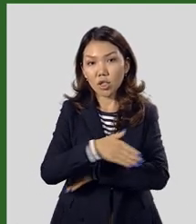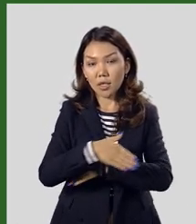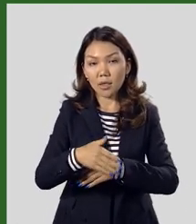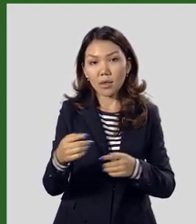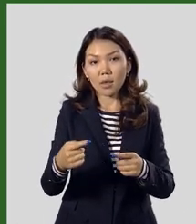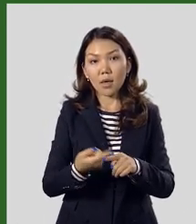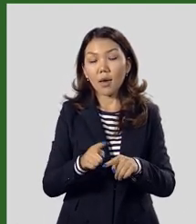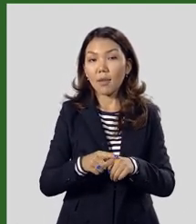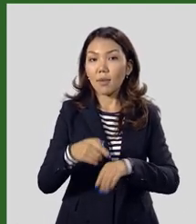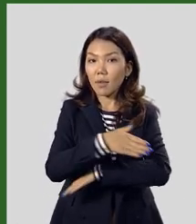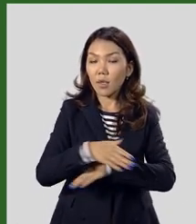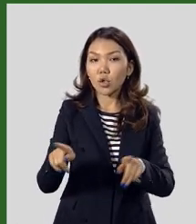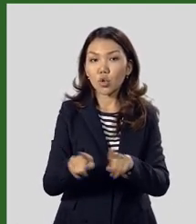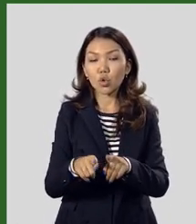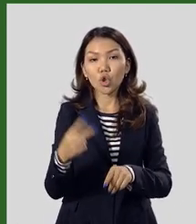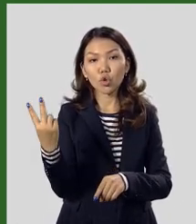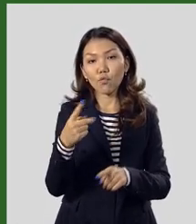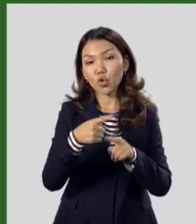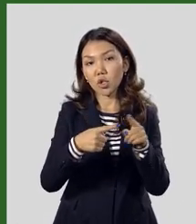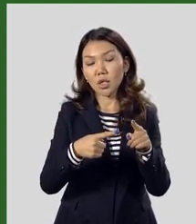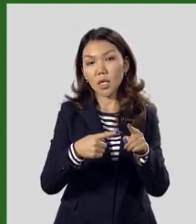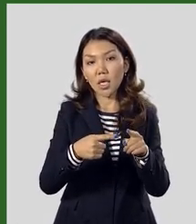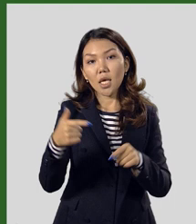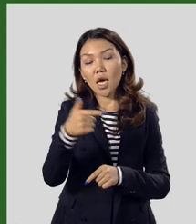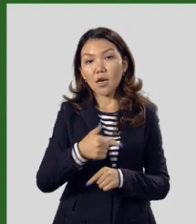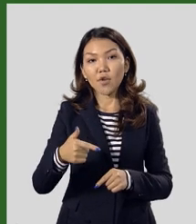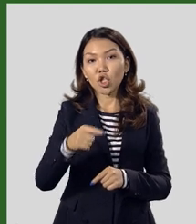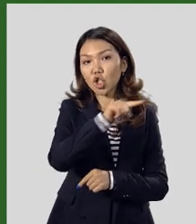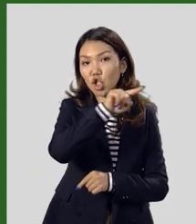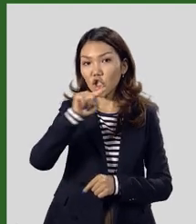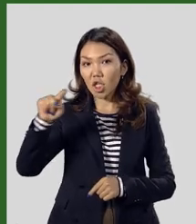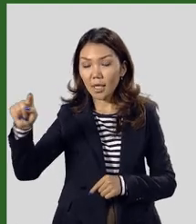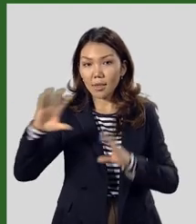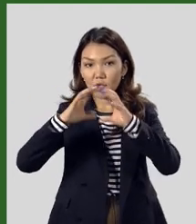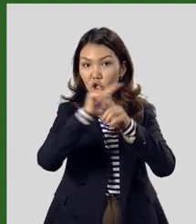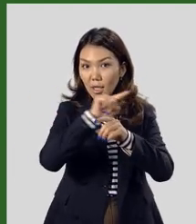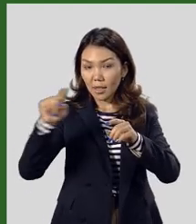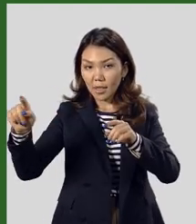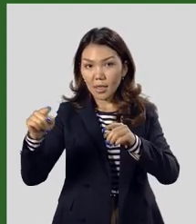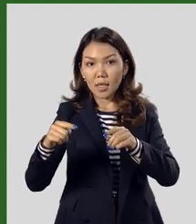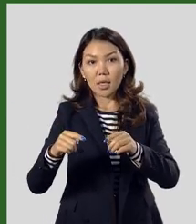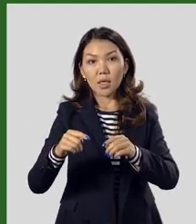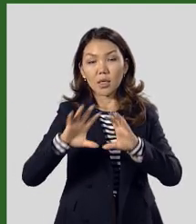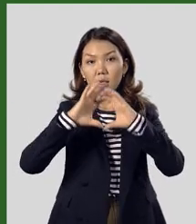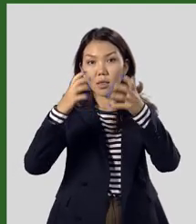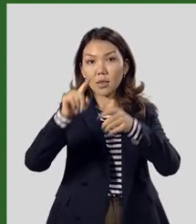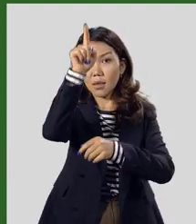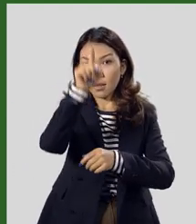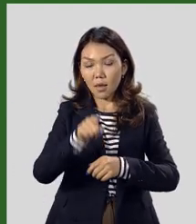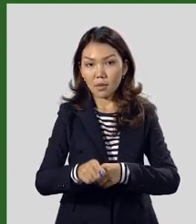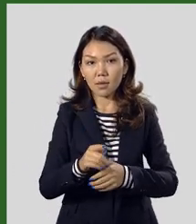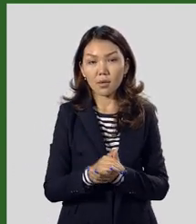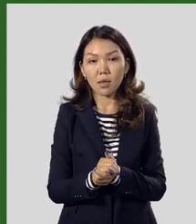состоит из двух частей – географической широты и географической долготы. Определить их нам